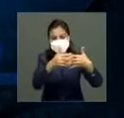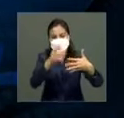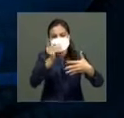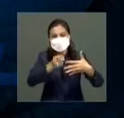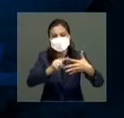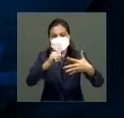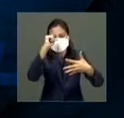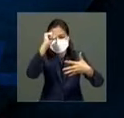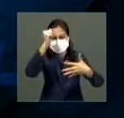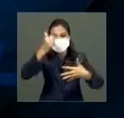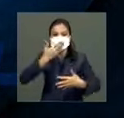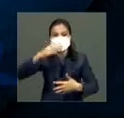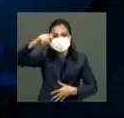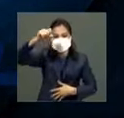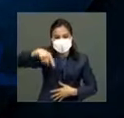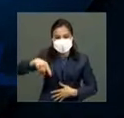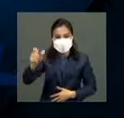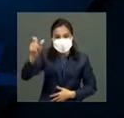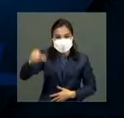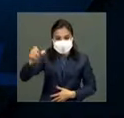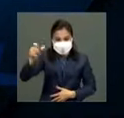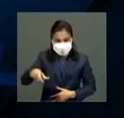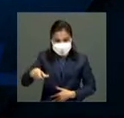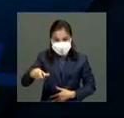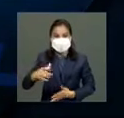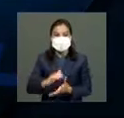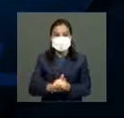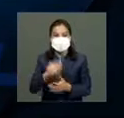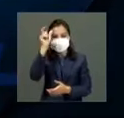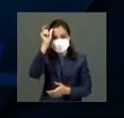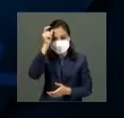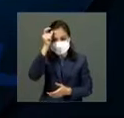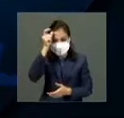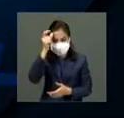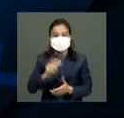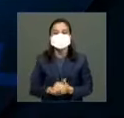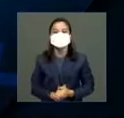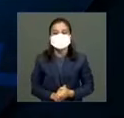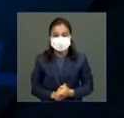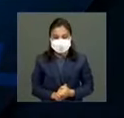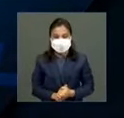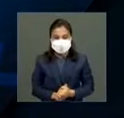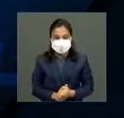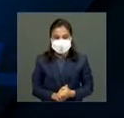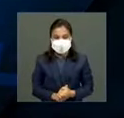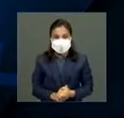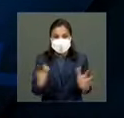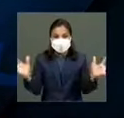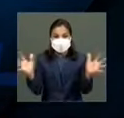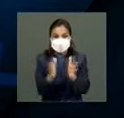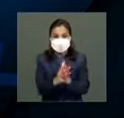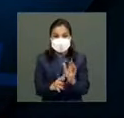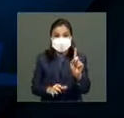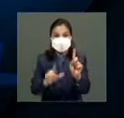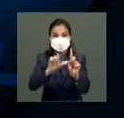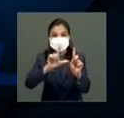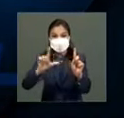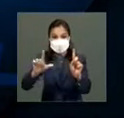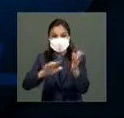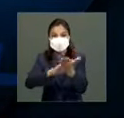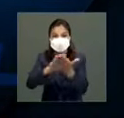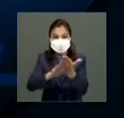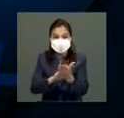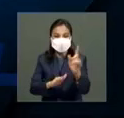ครับอินเดียบราซิลฝรั่งเศสแล้วก็ตุรกีนะครับ5อันดับแรกทำให้ยอดรวมไปแล้ว1ล้านประธานโท